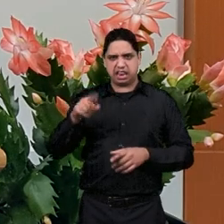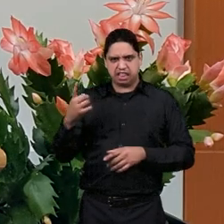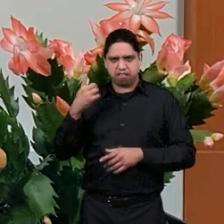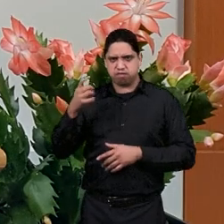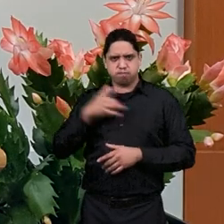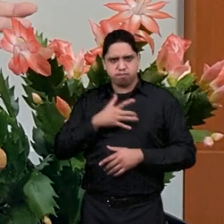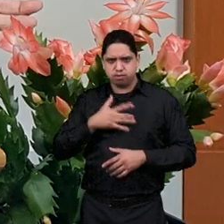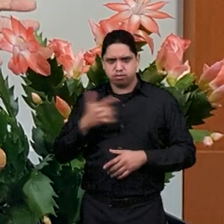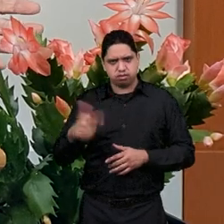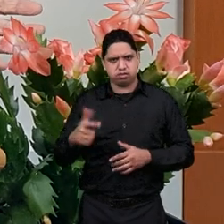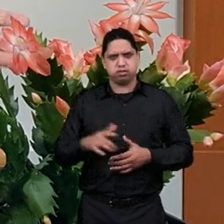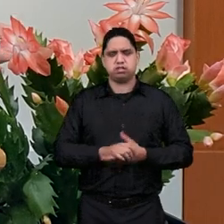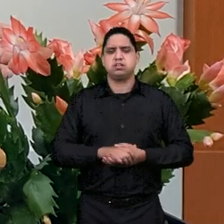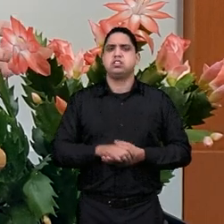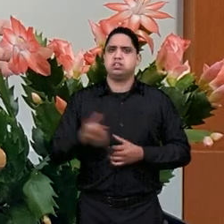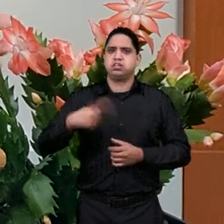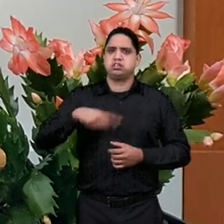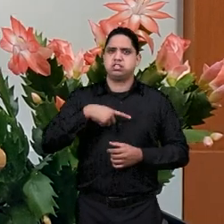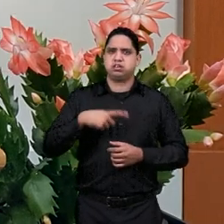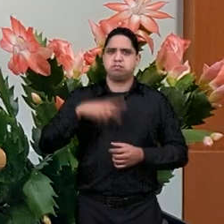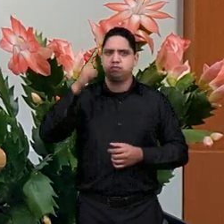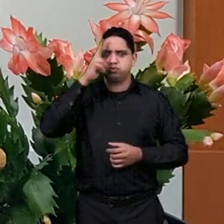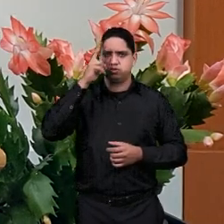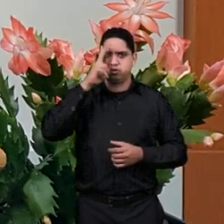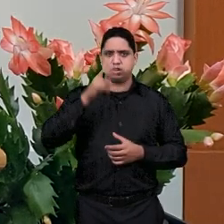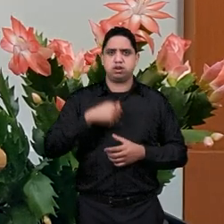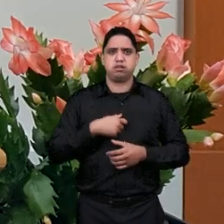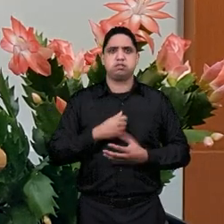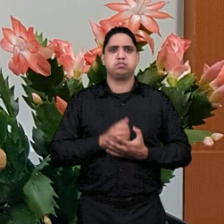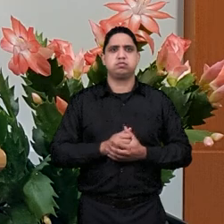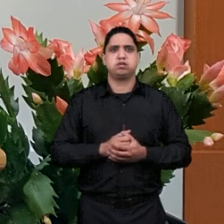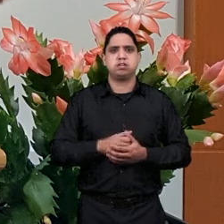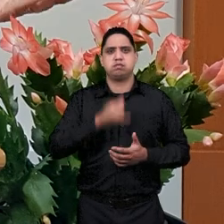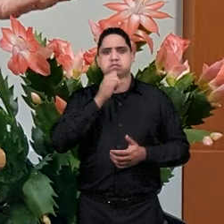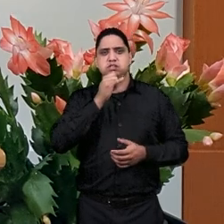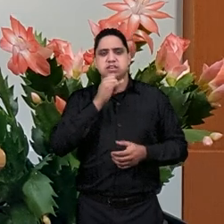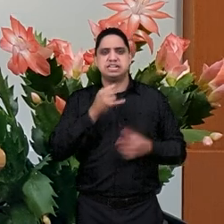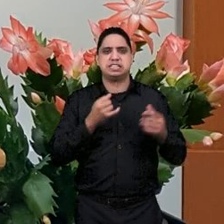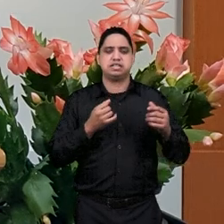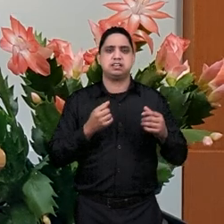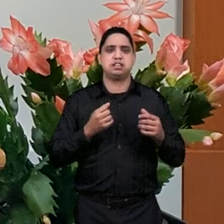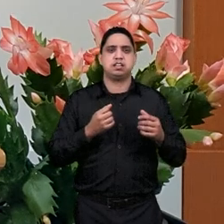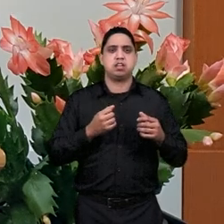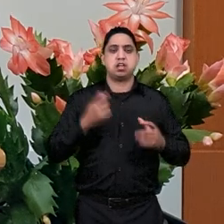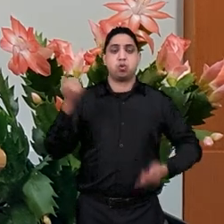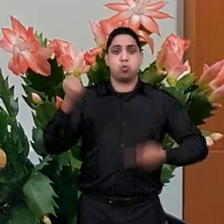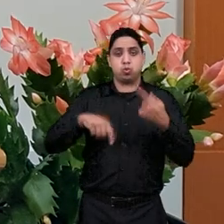début, dans son onction, quand il s'est battu contre le géant,